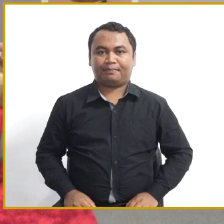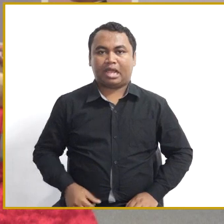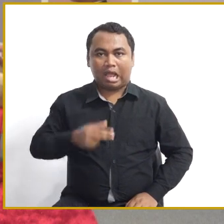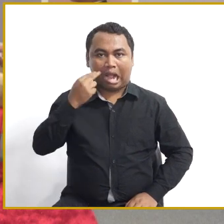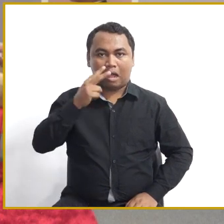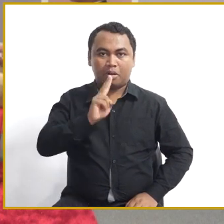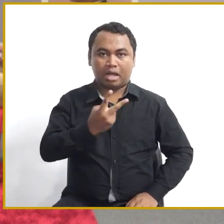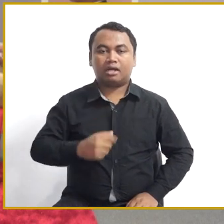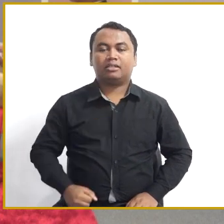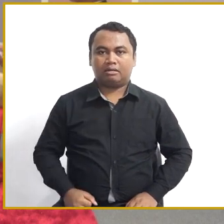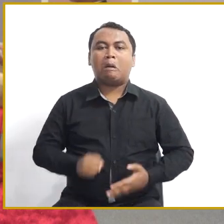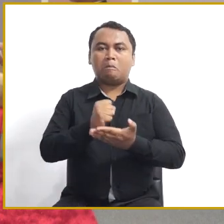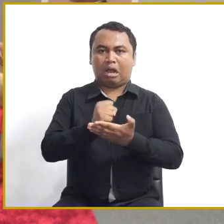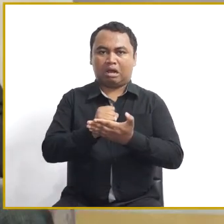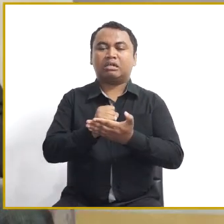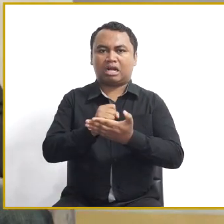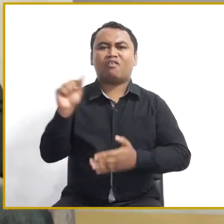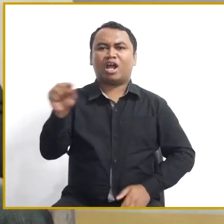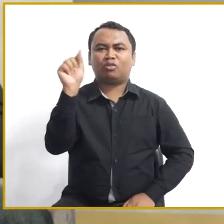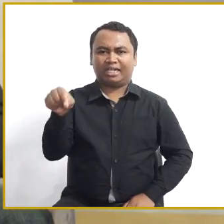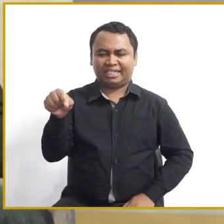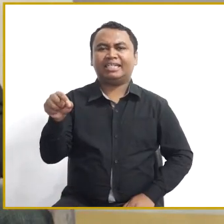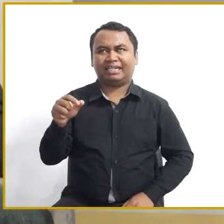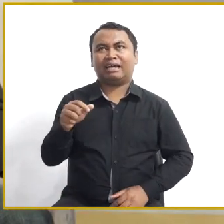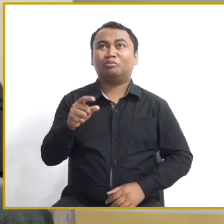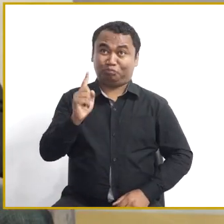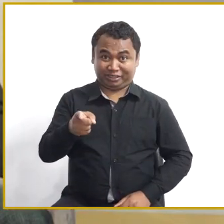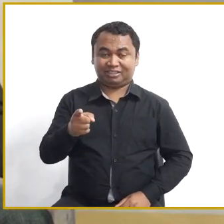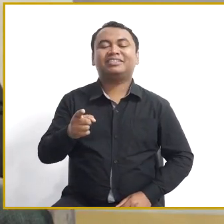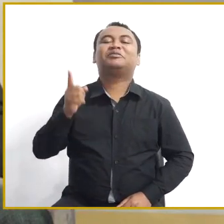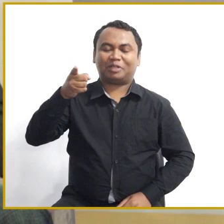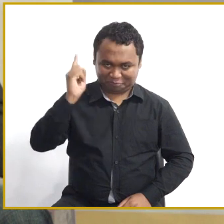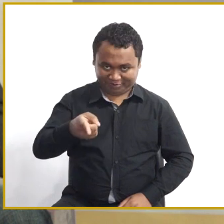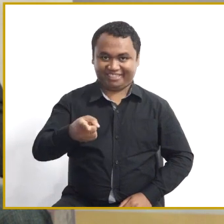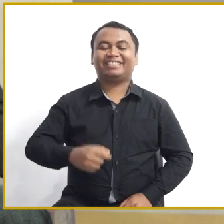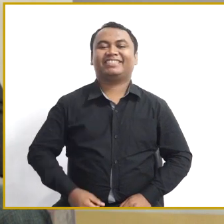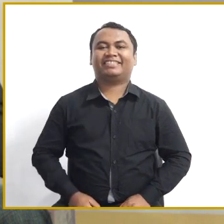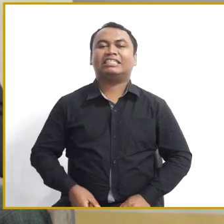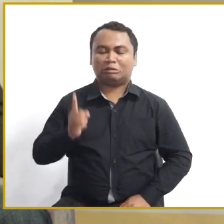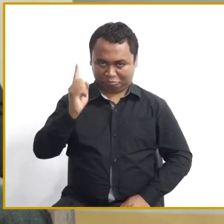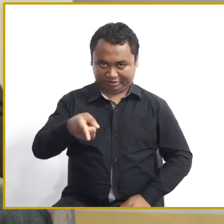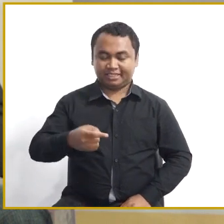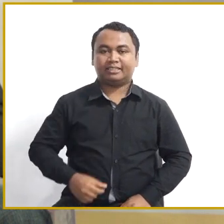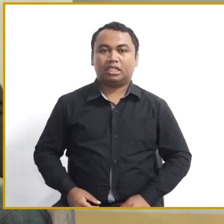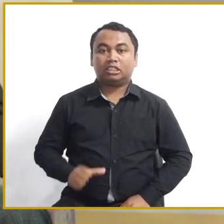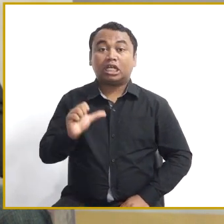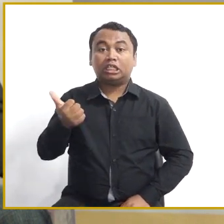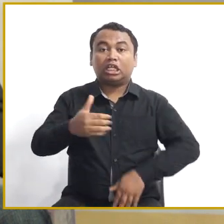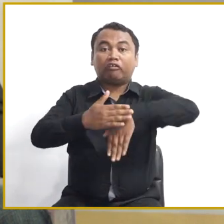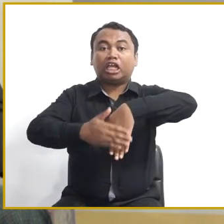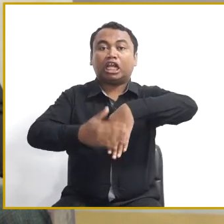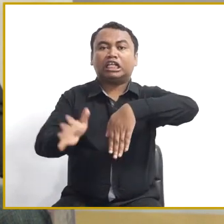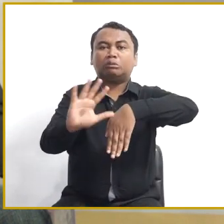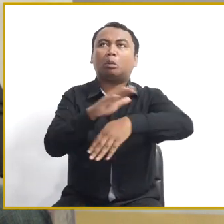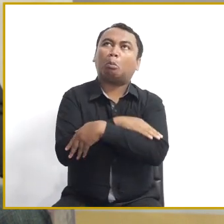tokoa ny olo ny hoe raha toka ho isy, ary izaho dia mametraka hoe tsy maintsy misy, satria ny firenentsika tsy afaka